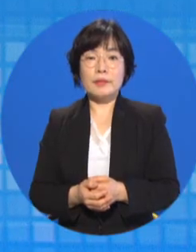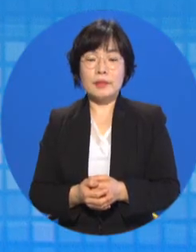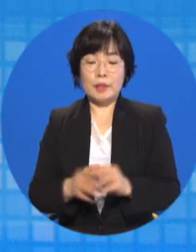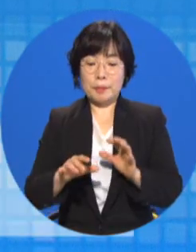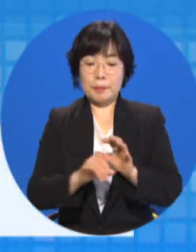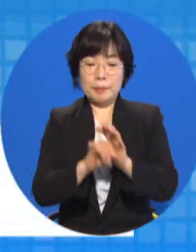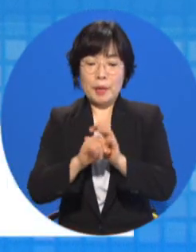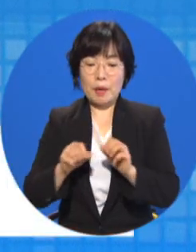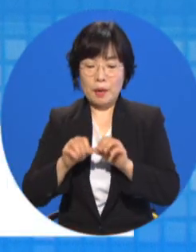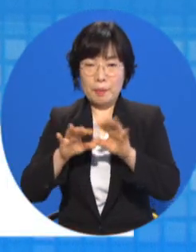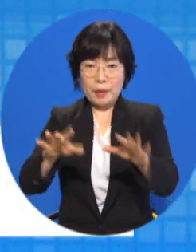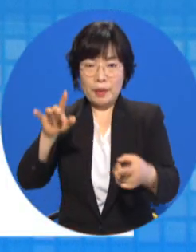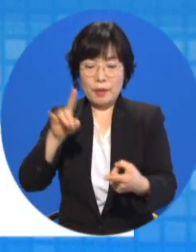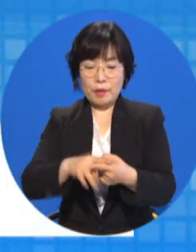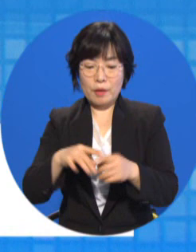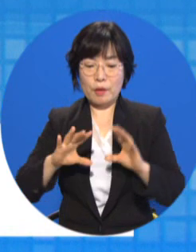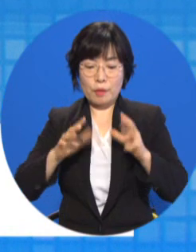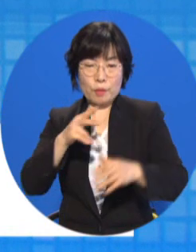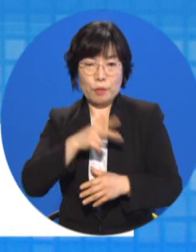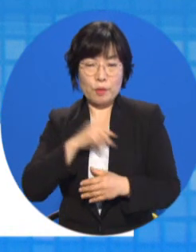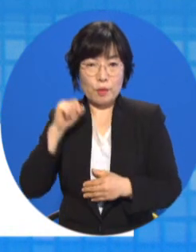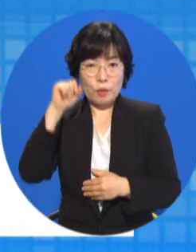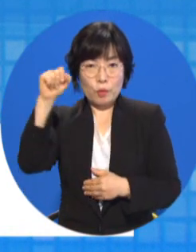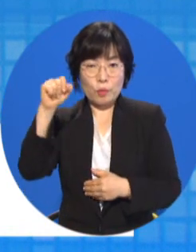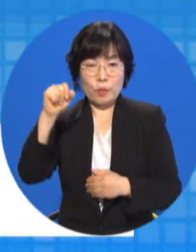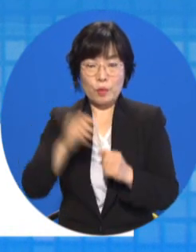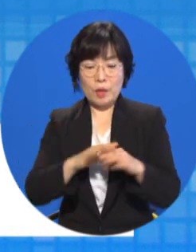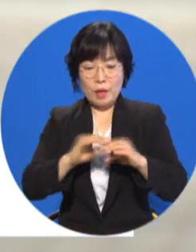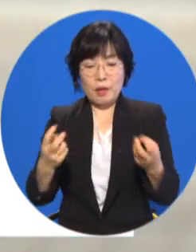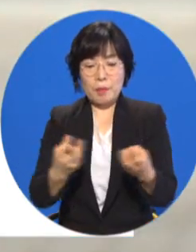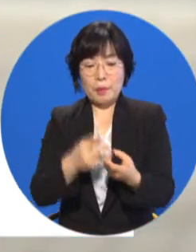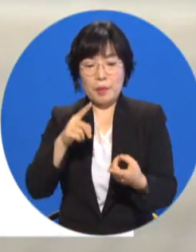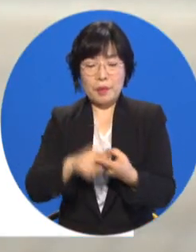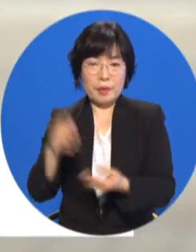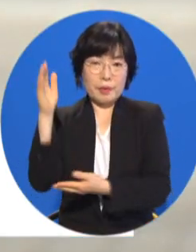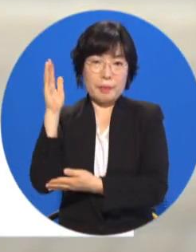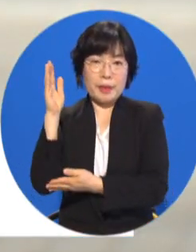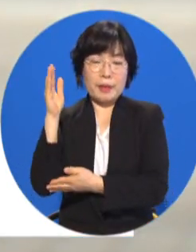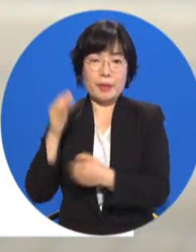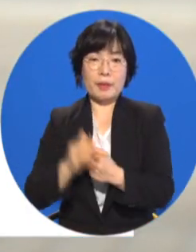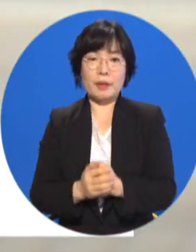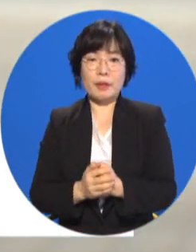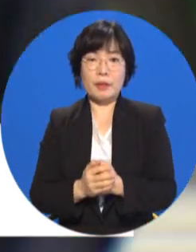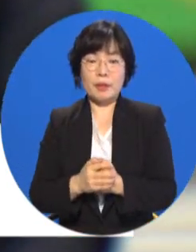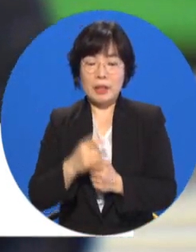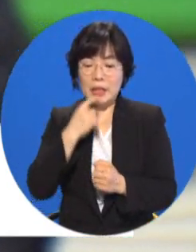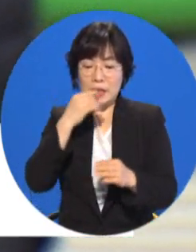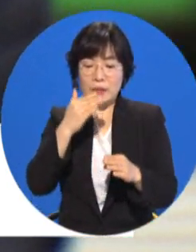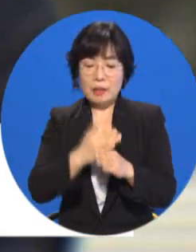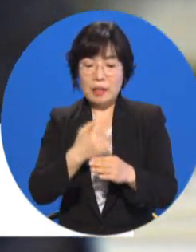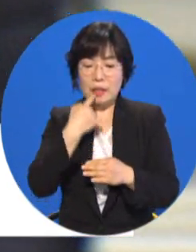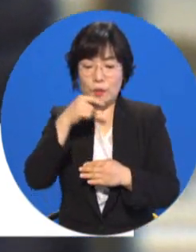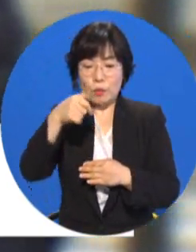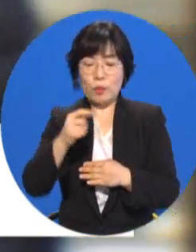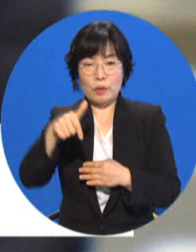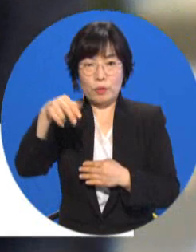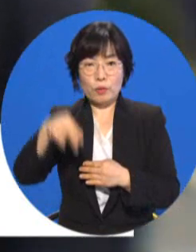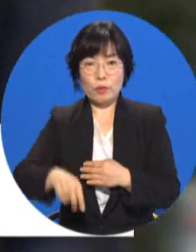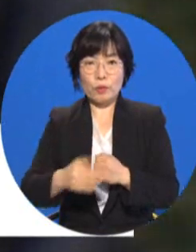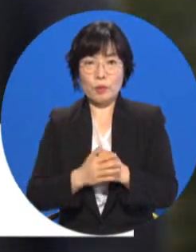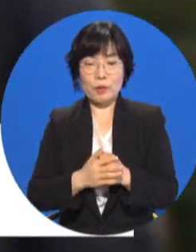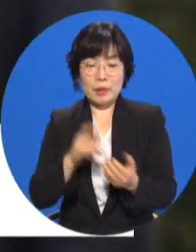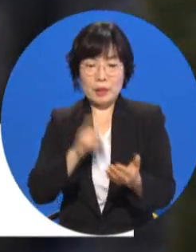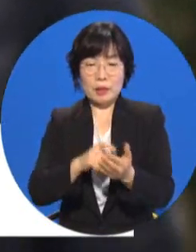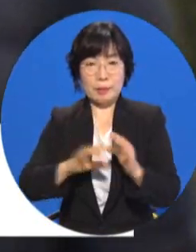코로나 바이러스 확산에 따라 총선 후보들도 잇따라 대책을 내놓고 있습니다. 더불어민주당 노광규 예비후보는